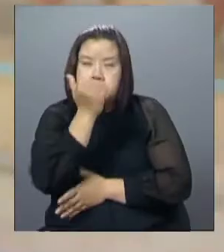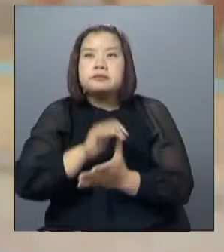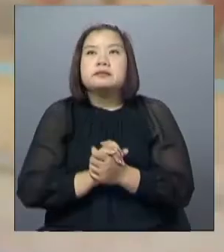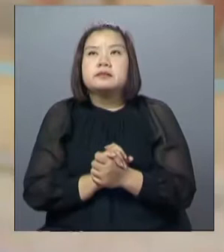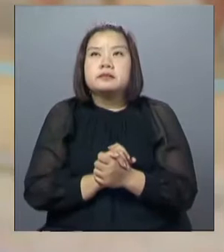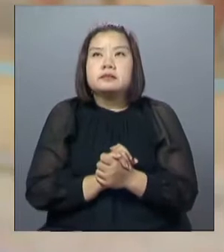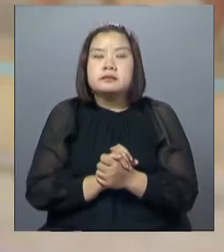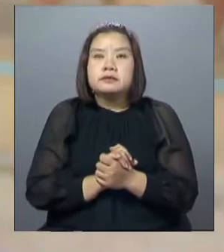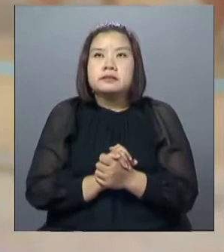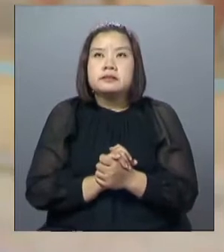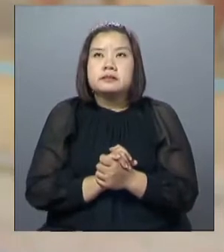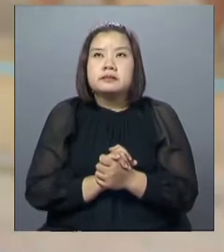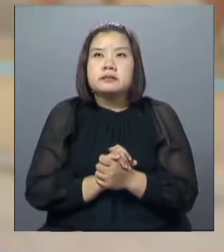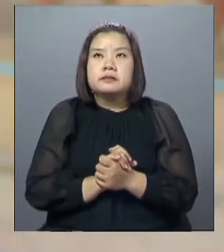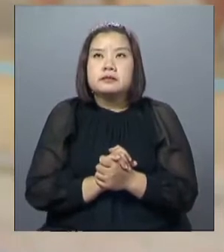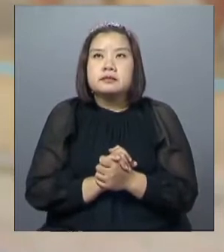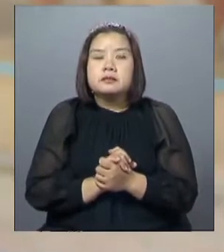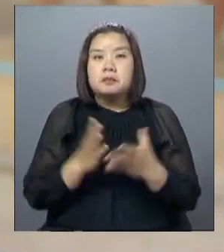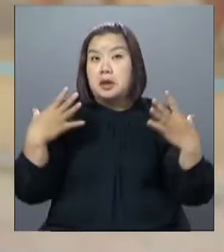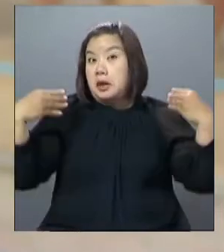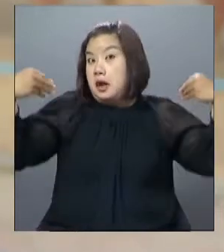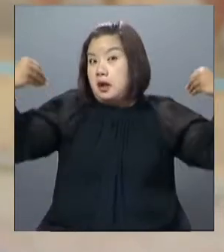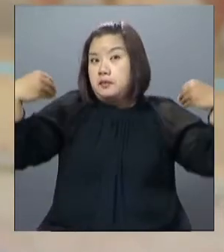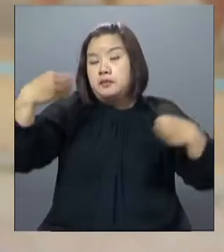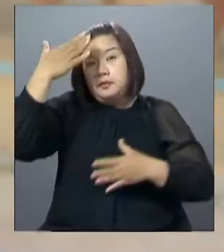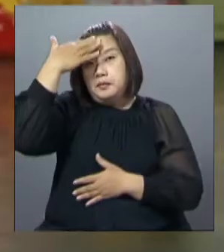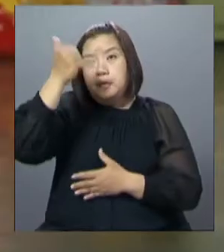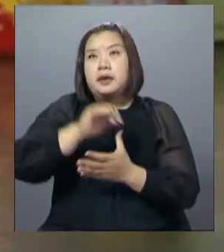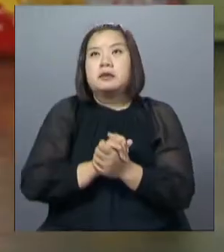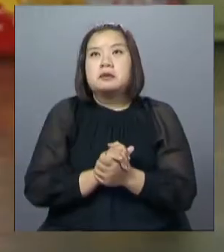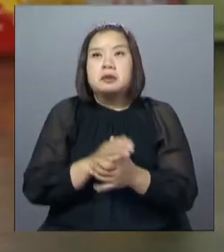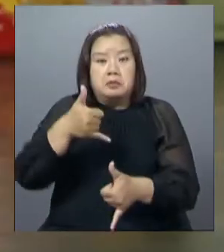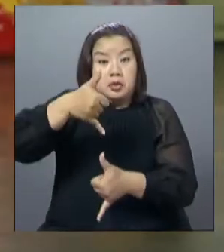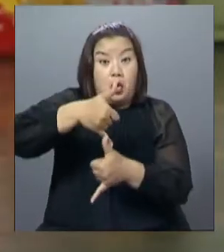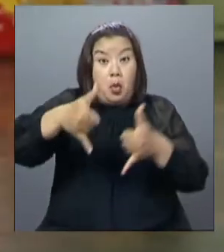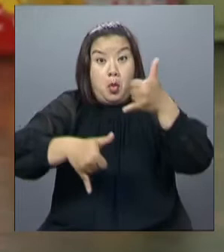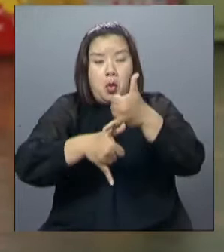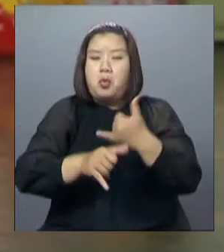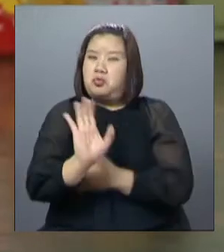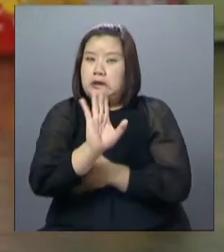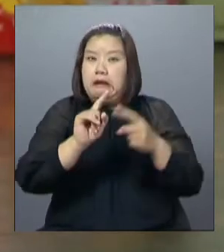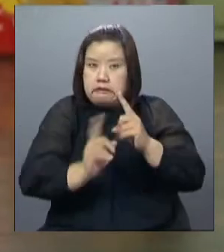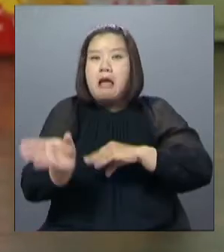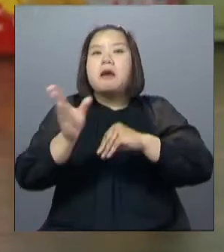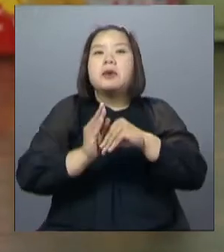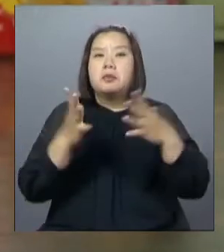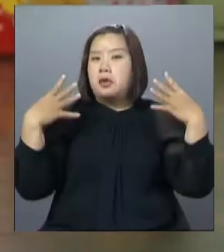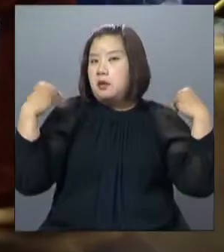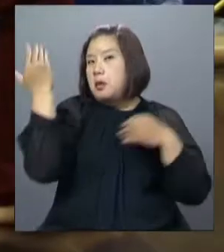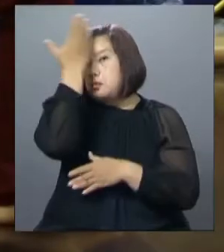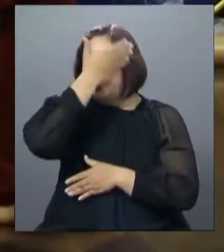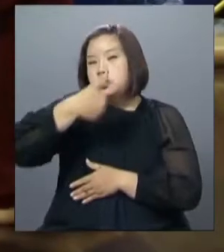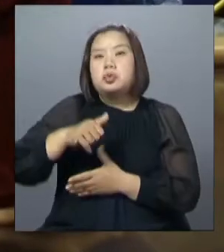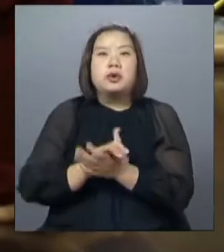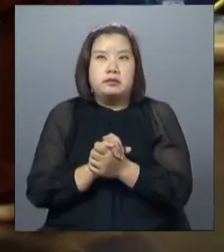บเรียงเป็นการรำโนราไม่ใช่เป็นการโชว์กายกรรมเพียงอย่างเดียวทำให้การรำโนราตัวอ่อนของโรงเรียนแจ้งวิทย